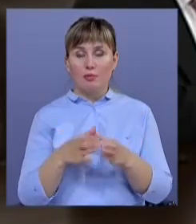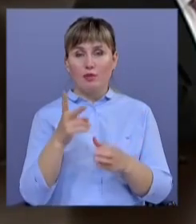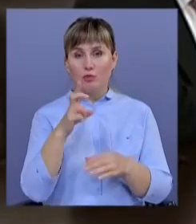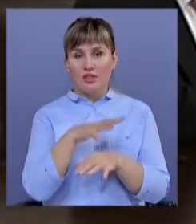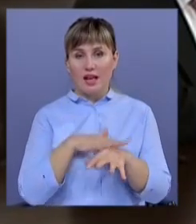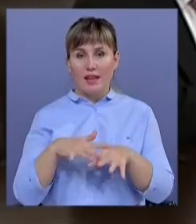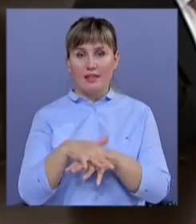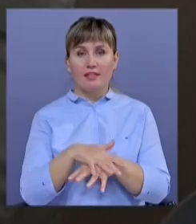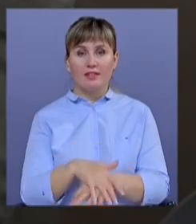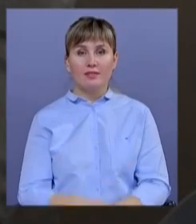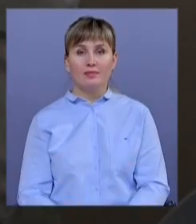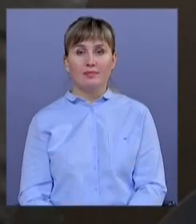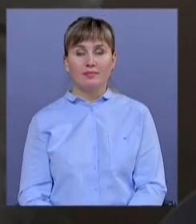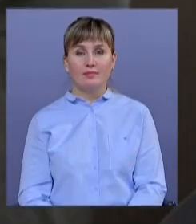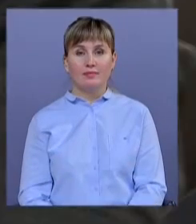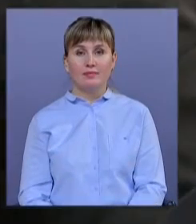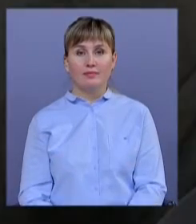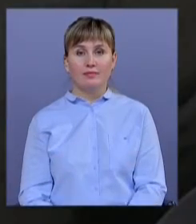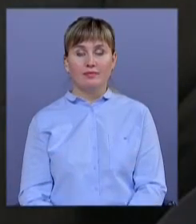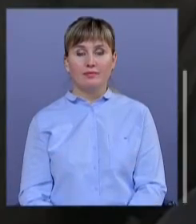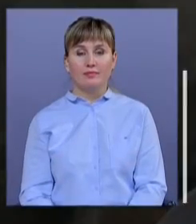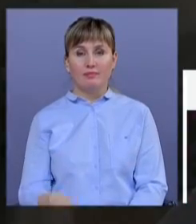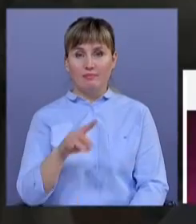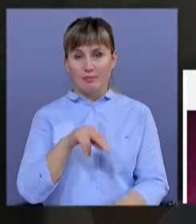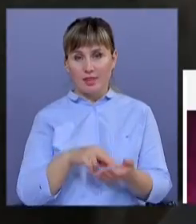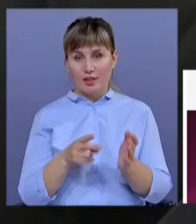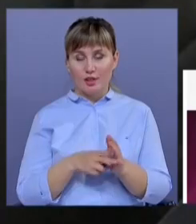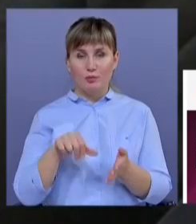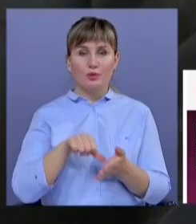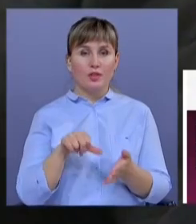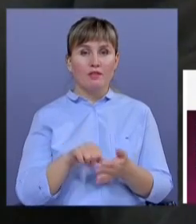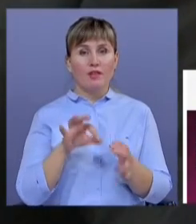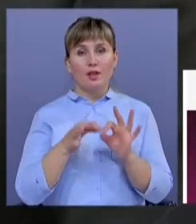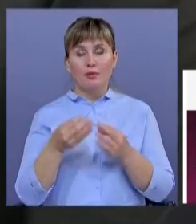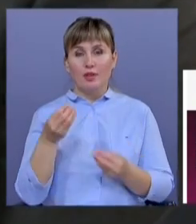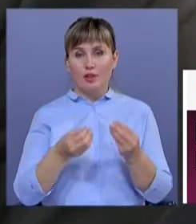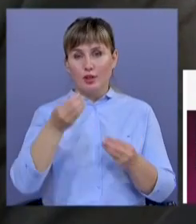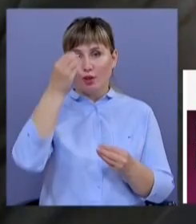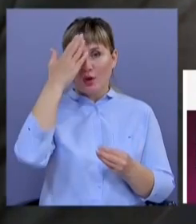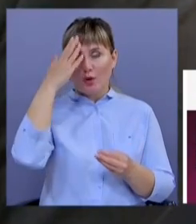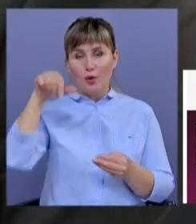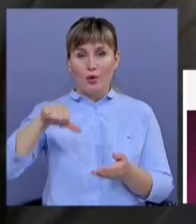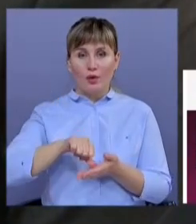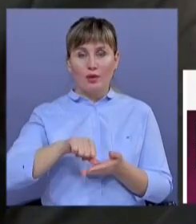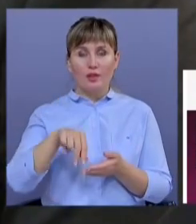стран. Мы планируем участвовать в Олимпийских играх в Токио по